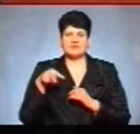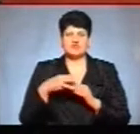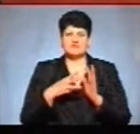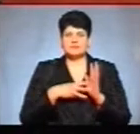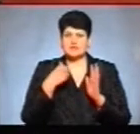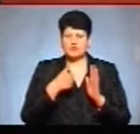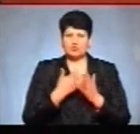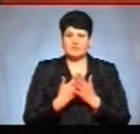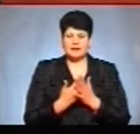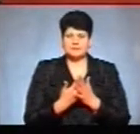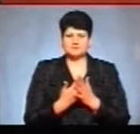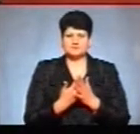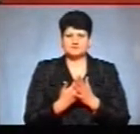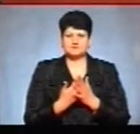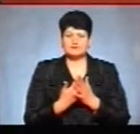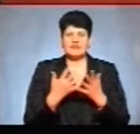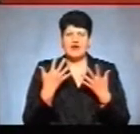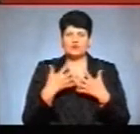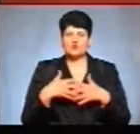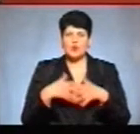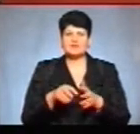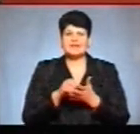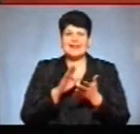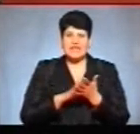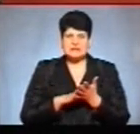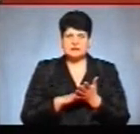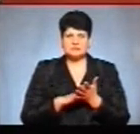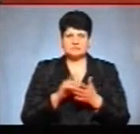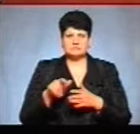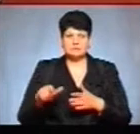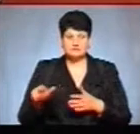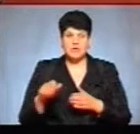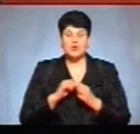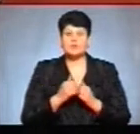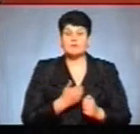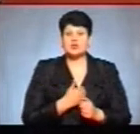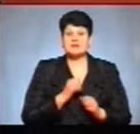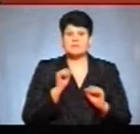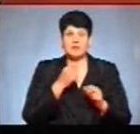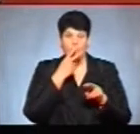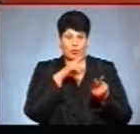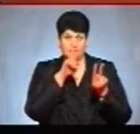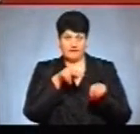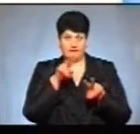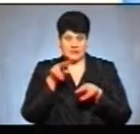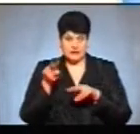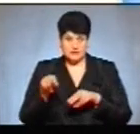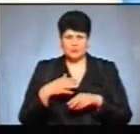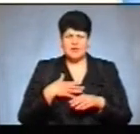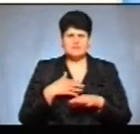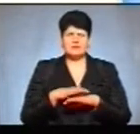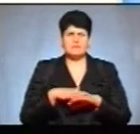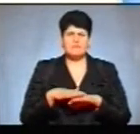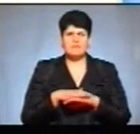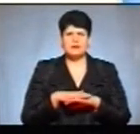року, наприклад, автоматизований реєстр субсидіантів, і кожен бажаючий міг подивитись, до нас масово